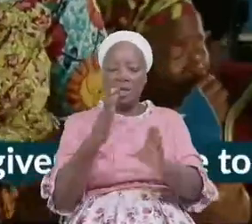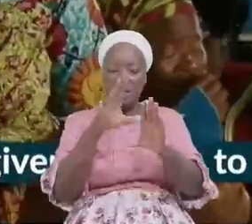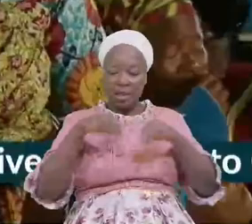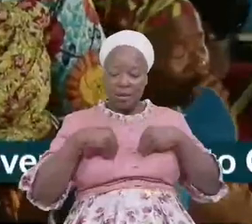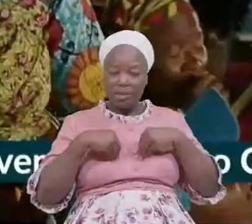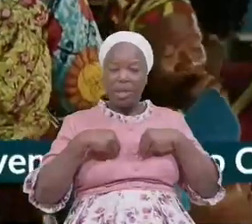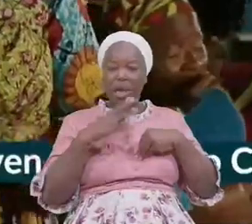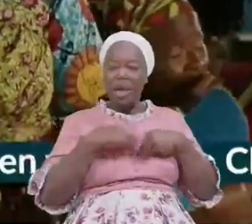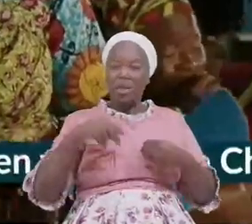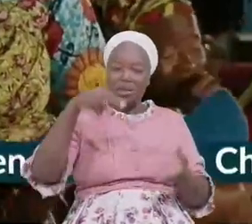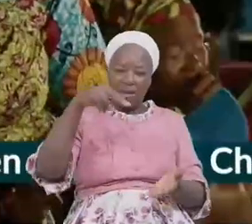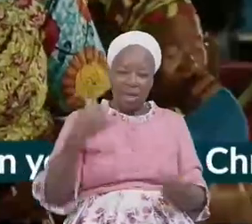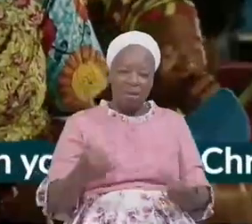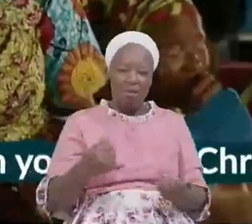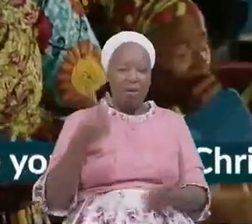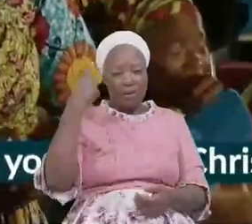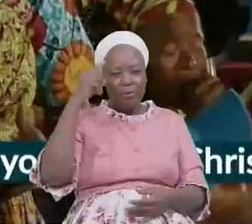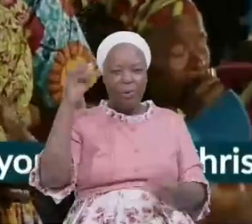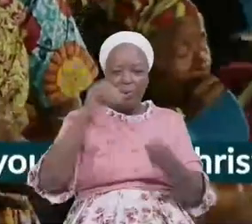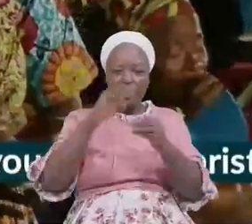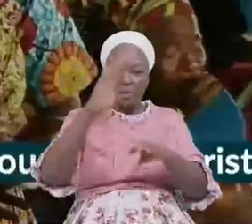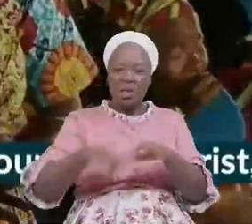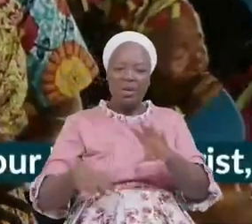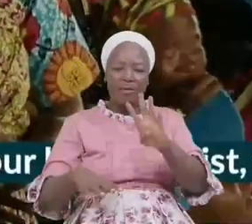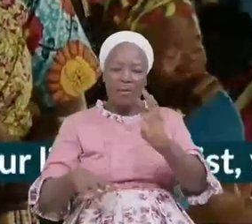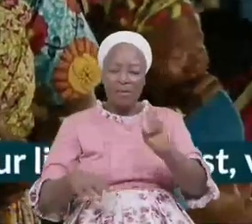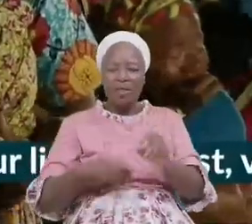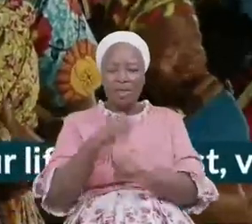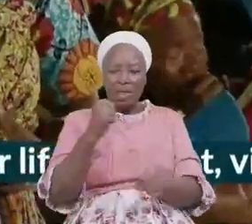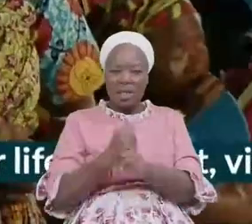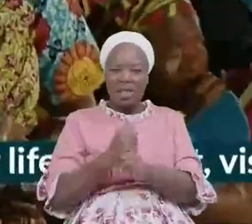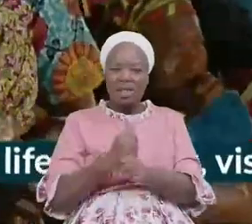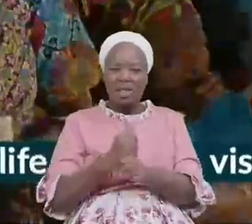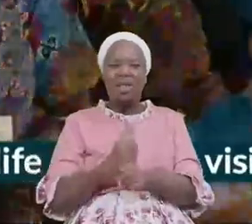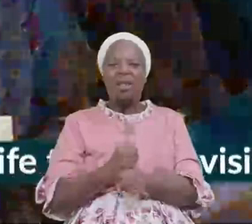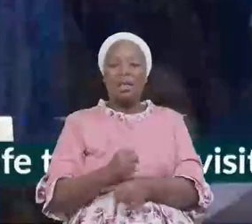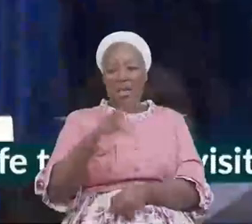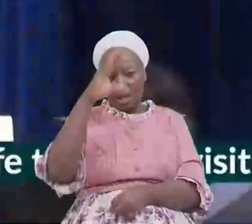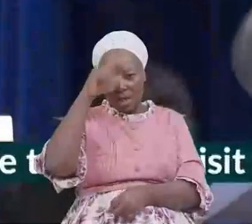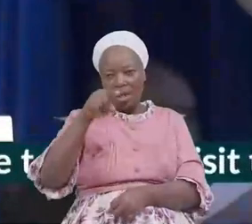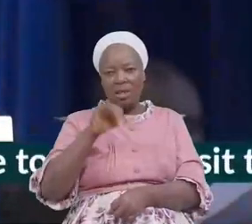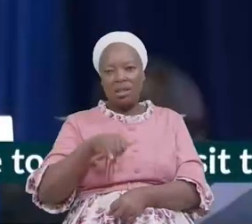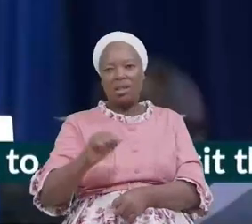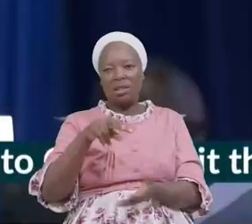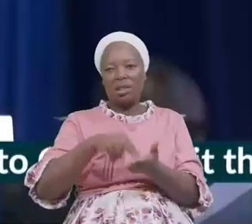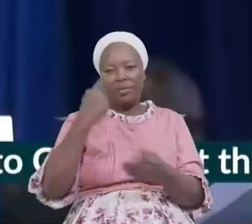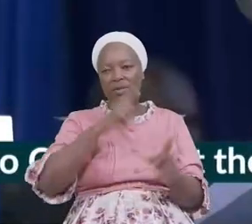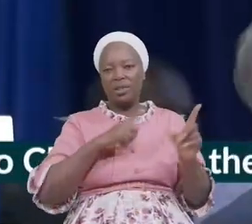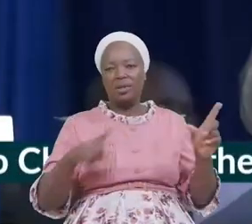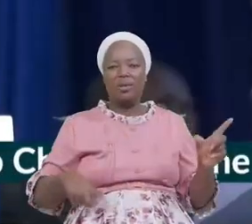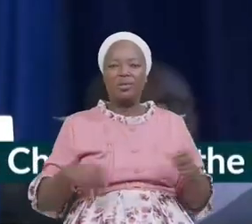Mais par la grâce de Dieu, comme nous avons suivi, nous sommes encore là. Depuis plus de 40 ans, nous sommes encore